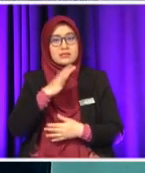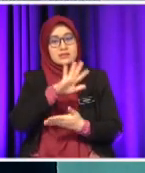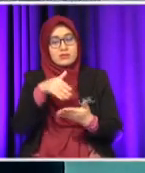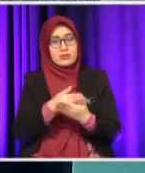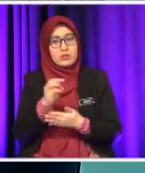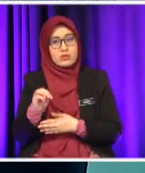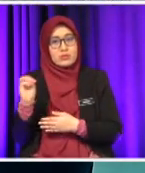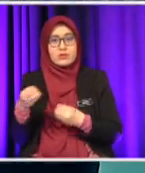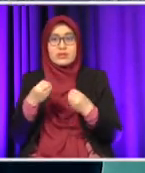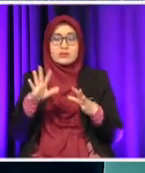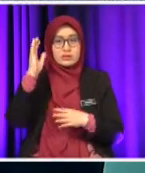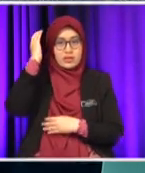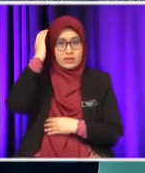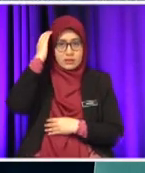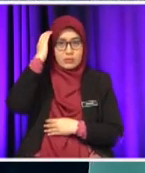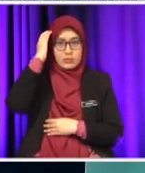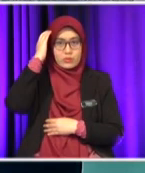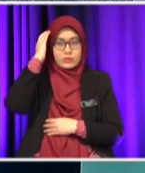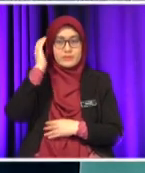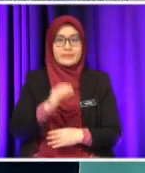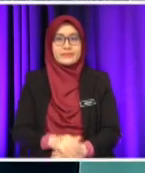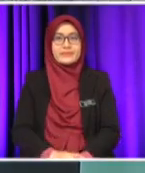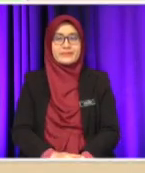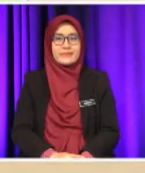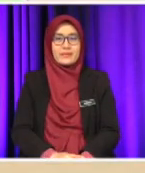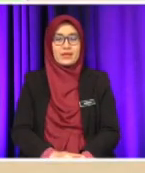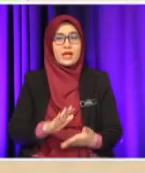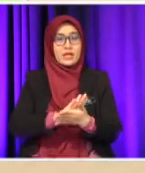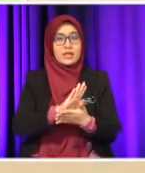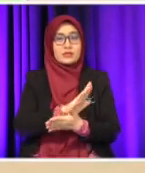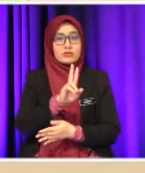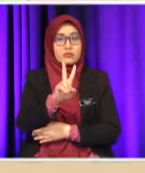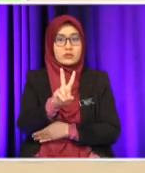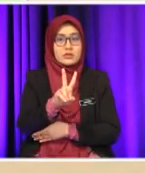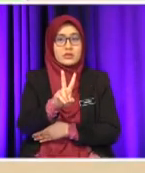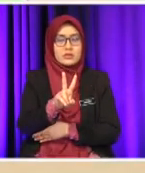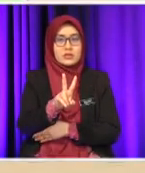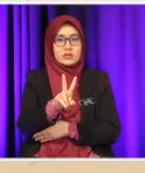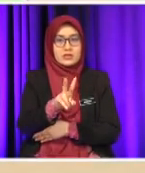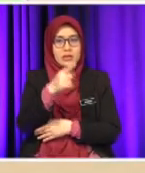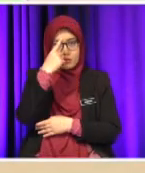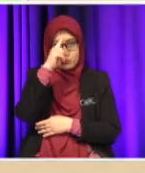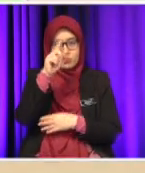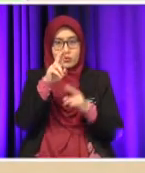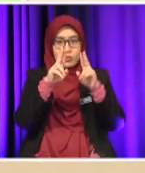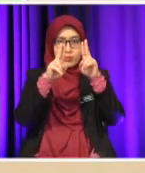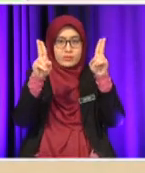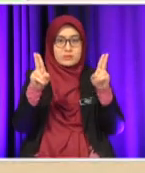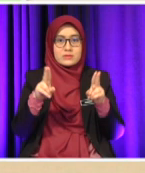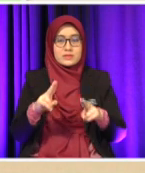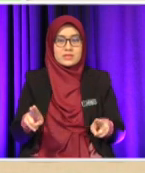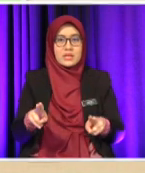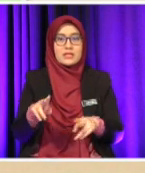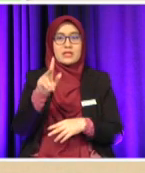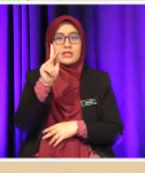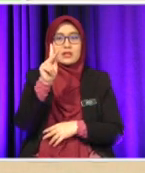untuk calon SPM kemudian kertas 2 adalah peta risiran kompetensi yang kita lakukan sepanjang